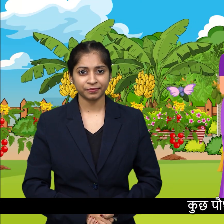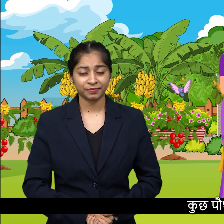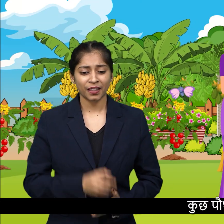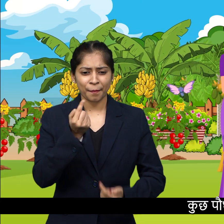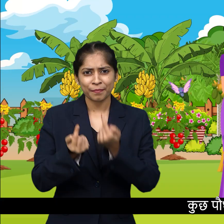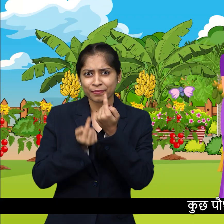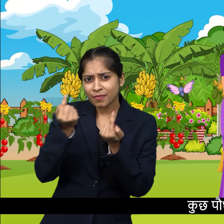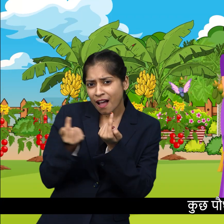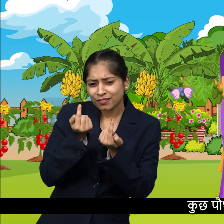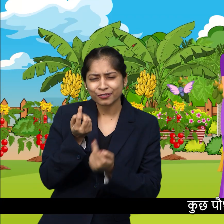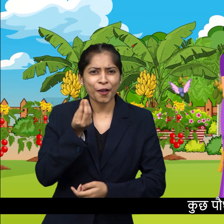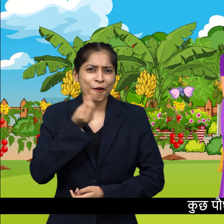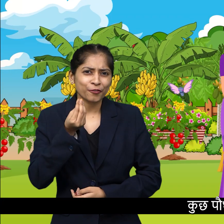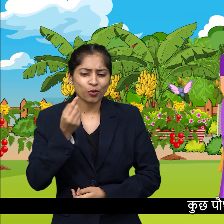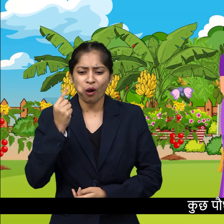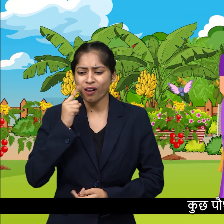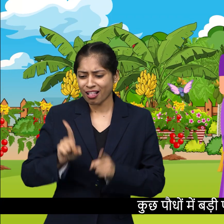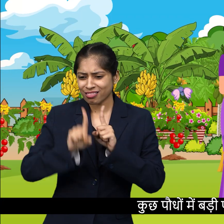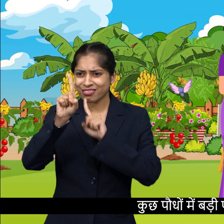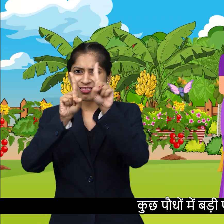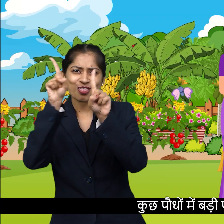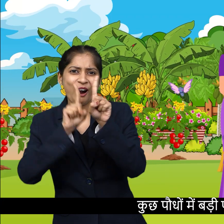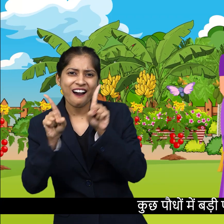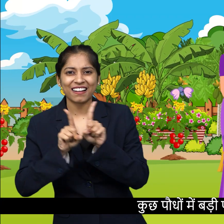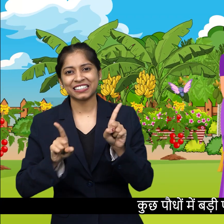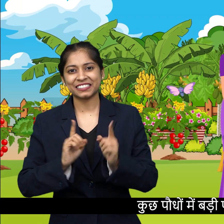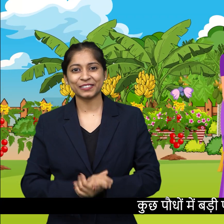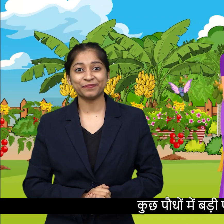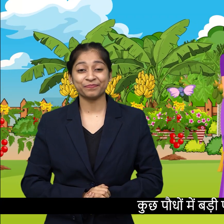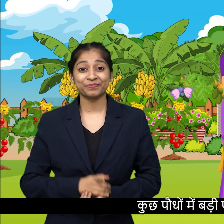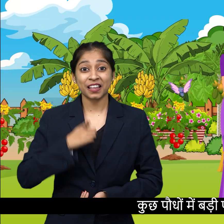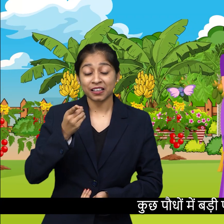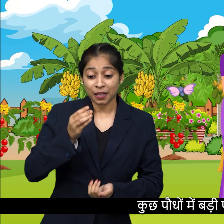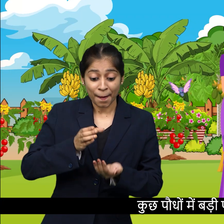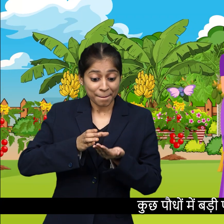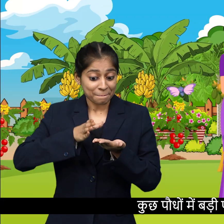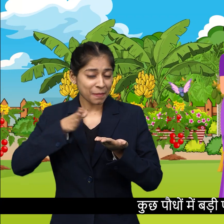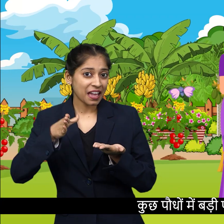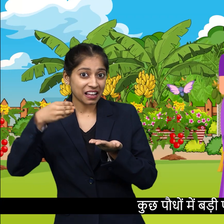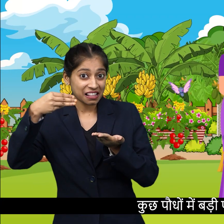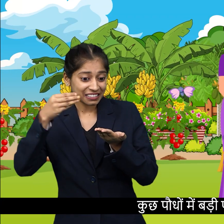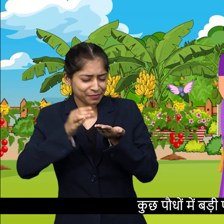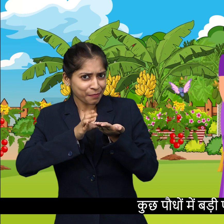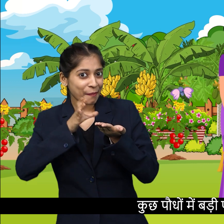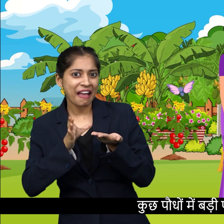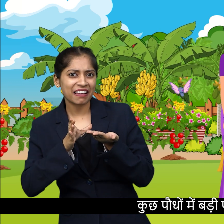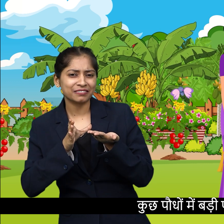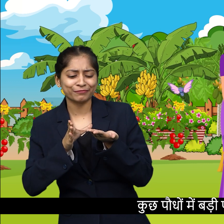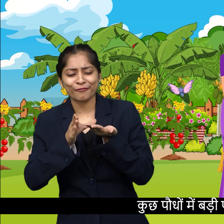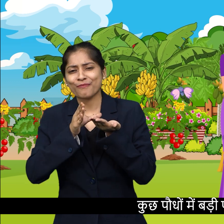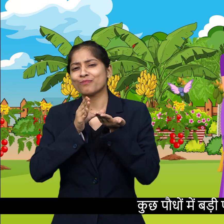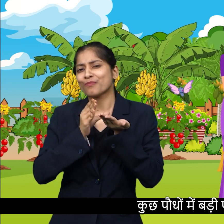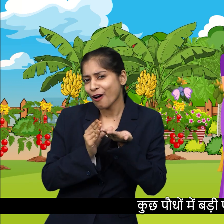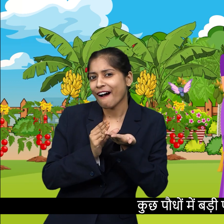कुछ पौधों में कांटे होते हैं, कुछ पौधे में बड़ी पत्तियां होती हैं, कुछ में छोटी।